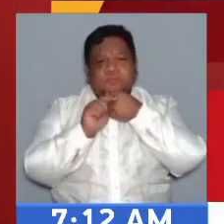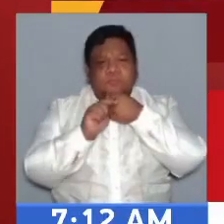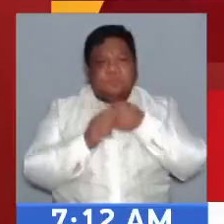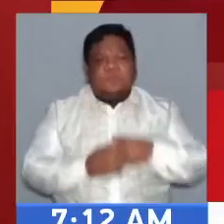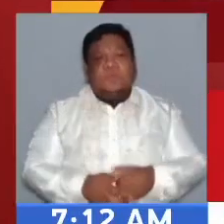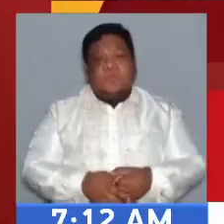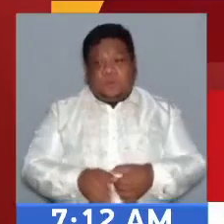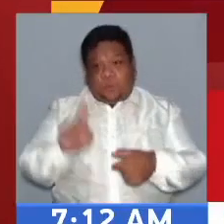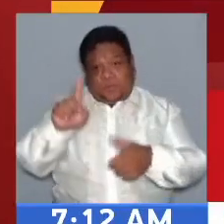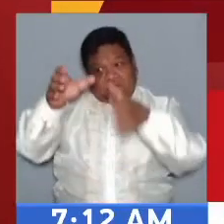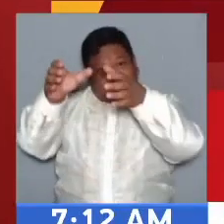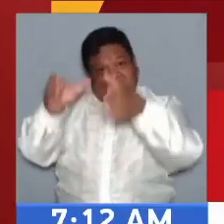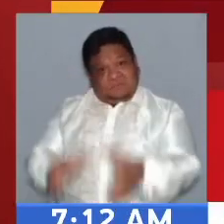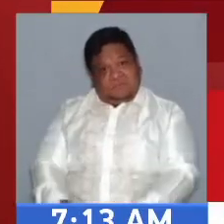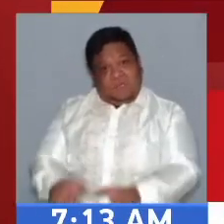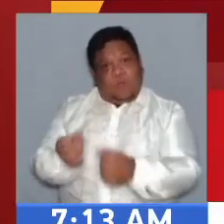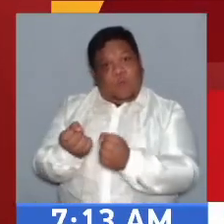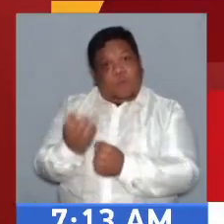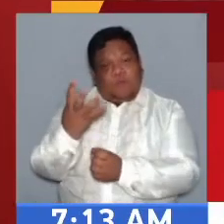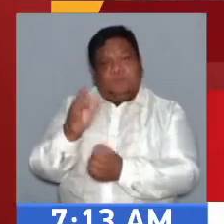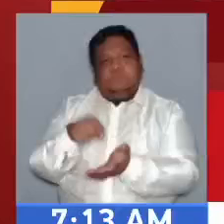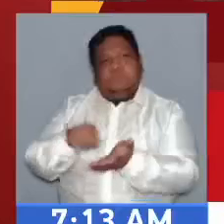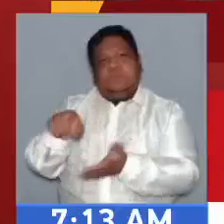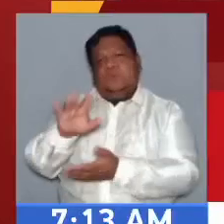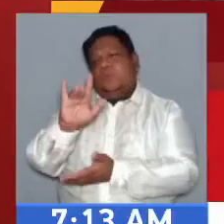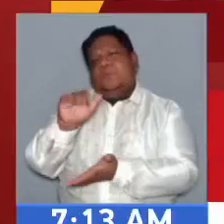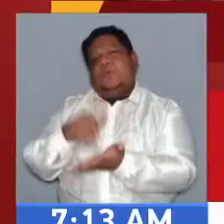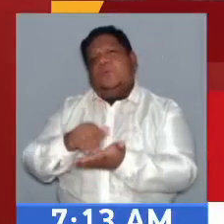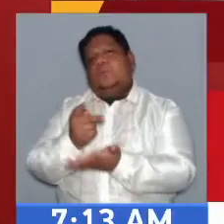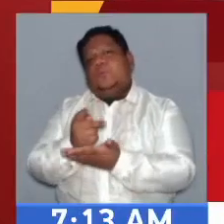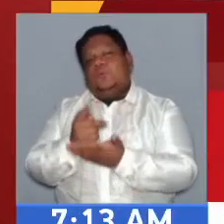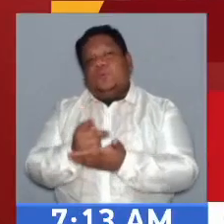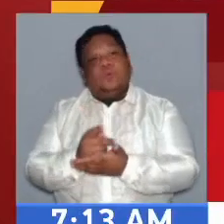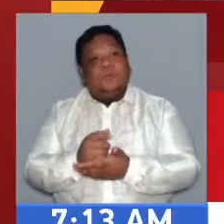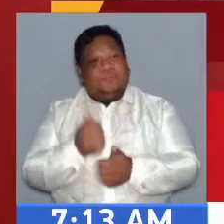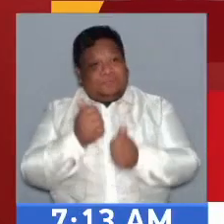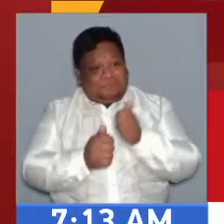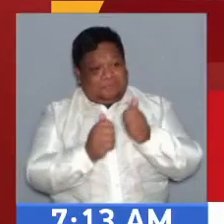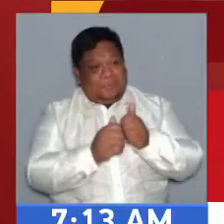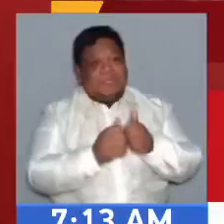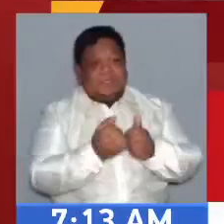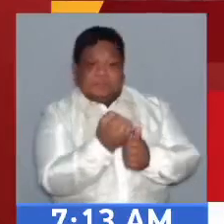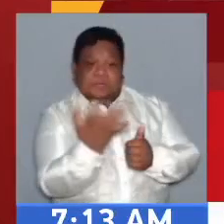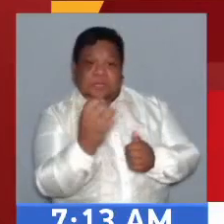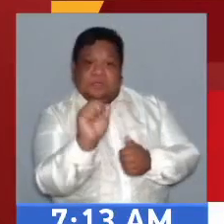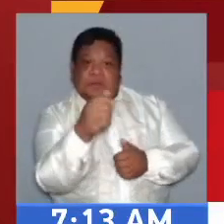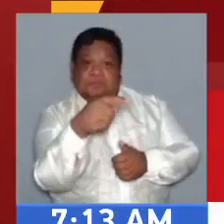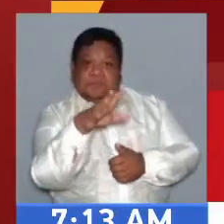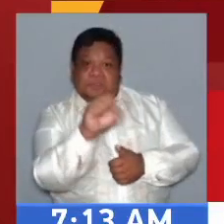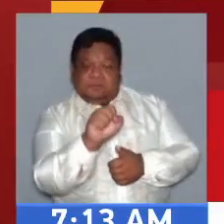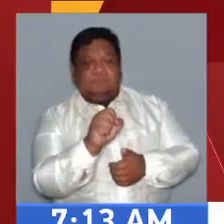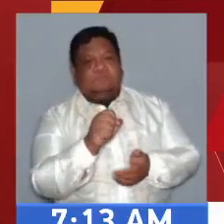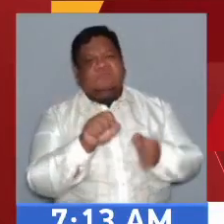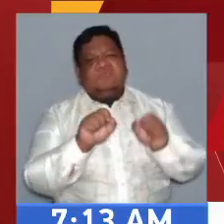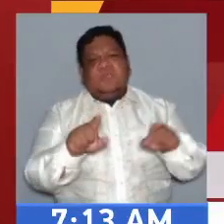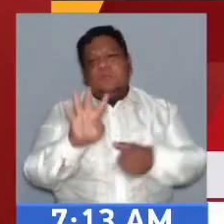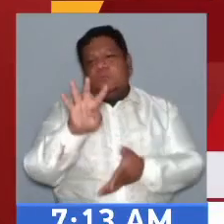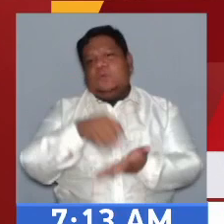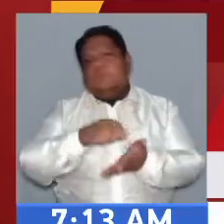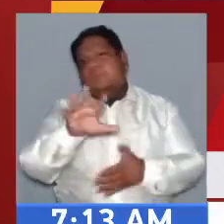oxide. Kaya 4,500 pesos kada 10 piraso, binibenta ang mga lobo na may laman nito. I don't know,